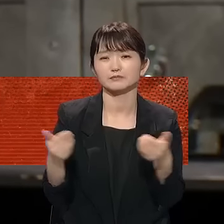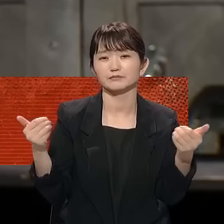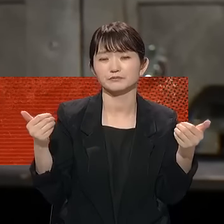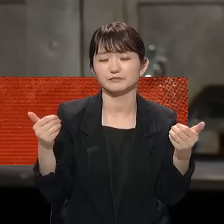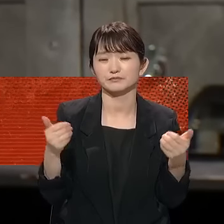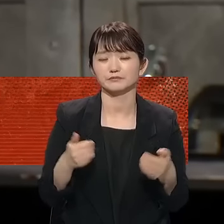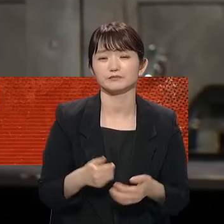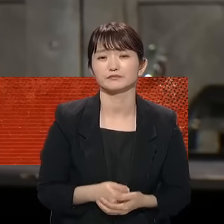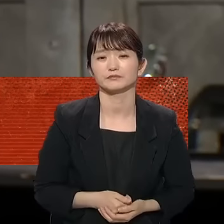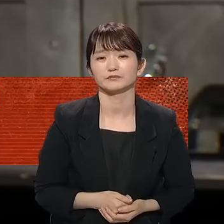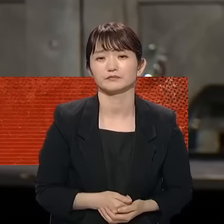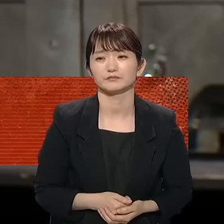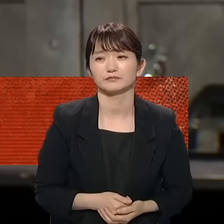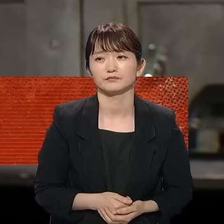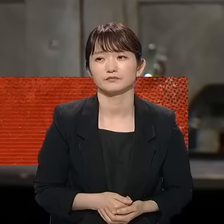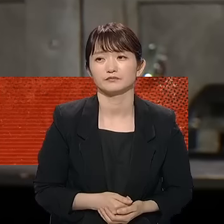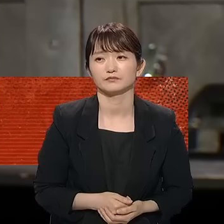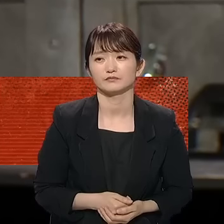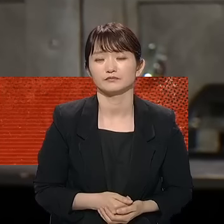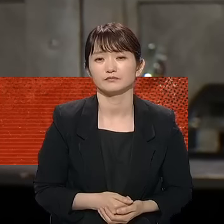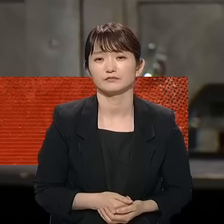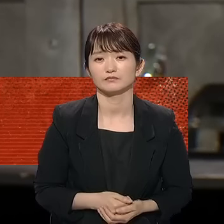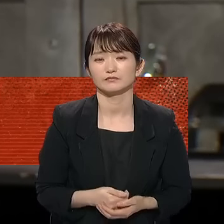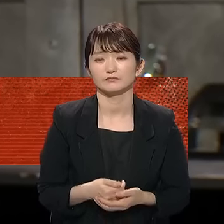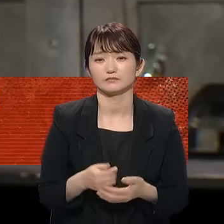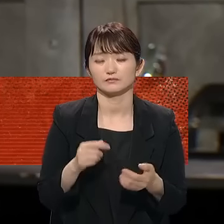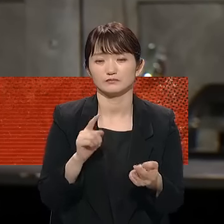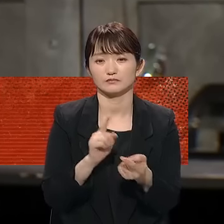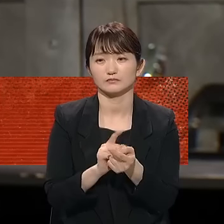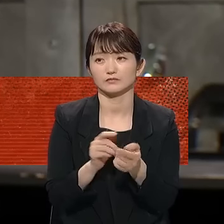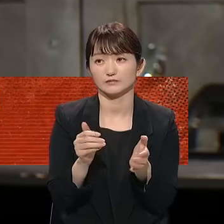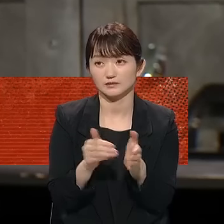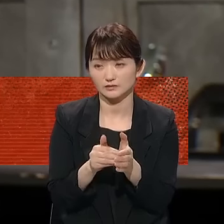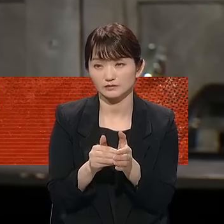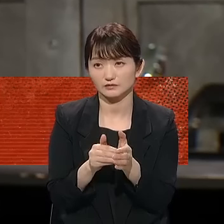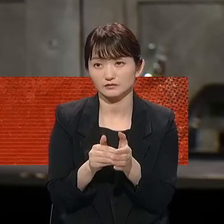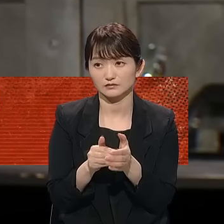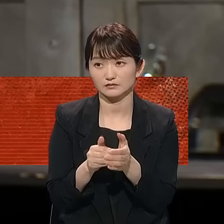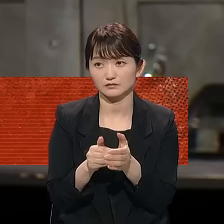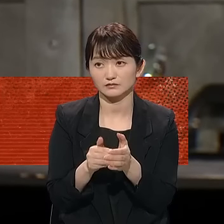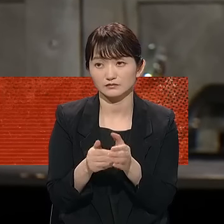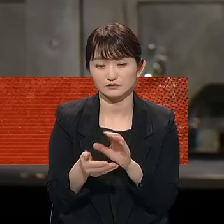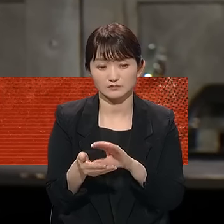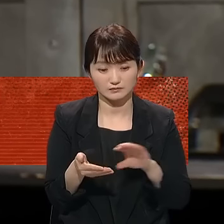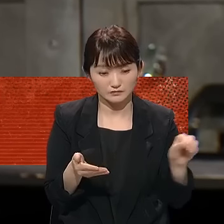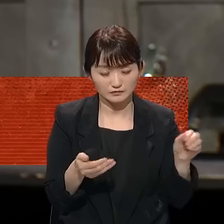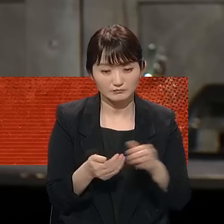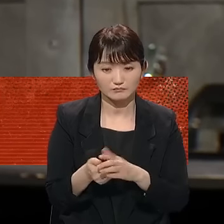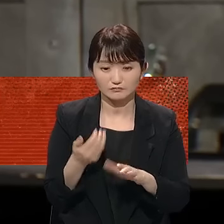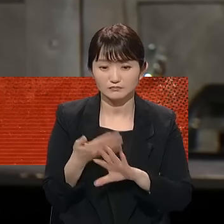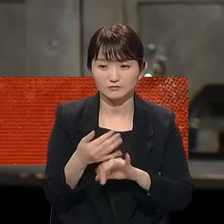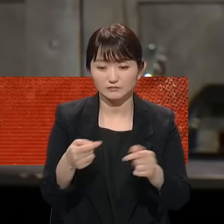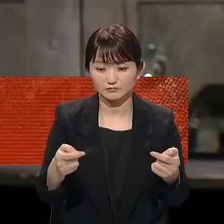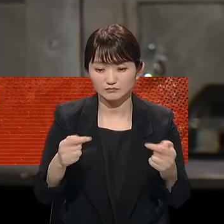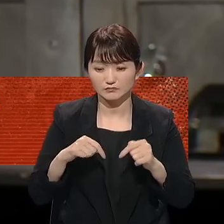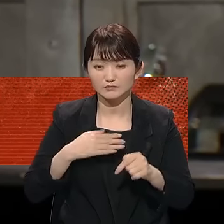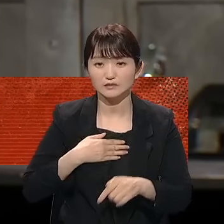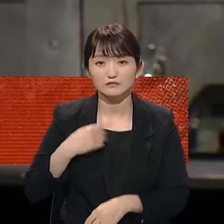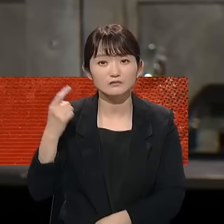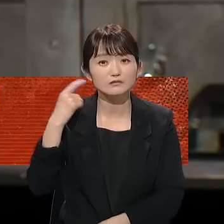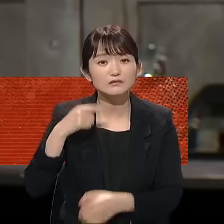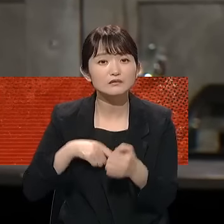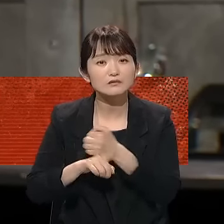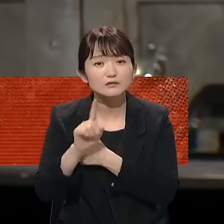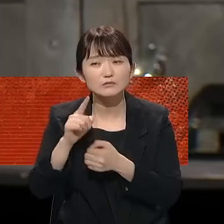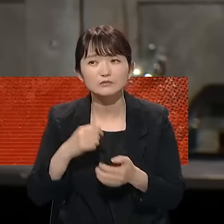얘기를 했다라는 겁니다. 그리고 자리를 마치고 나왔는데 이 전 남자친구가 왜 다른 사람들이 있는 데서 내가 그런 얘기를 들어야 하다면서 그때부터 이제 뭐